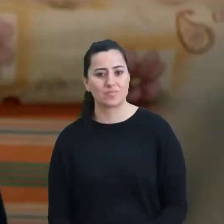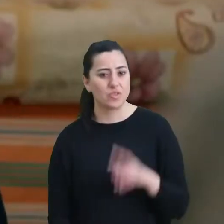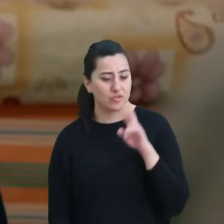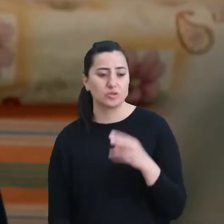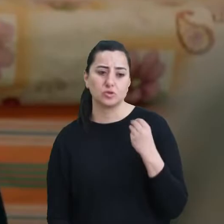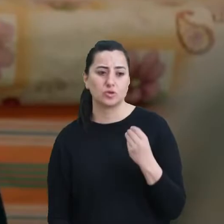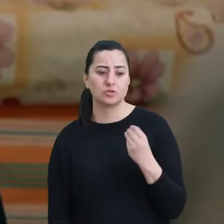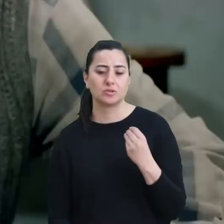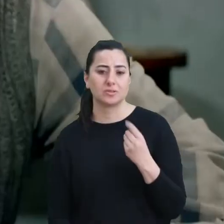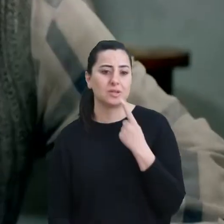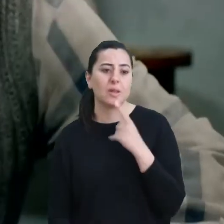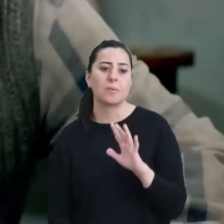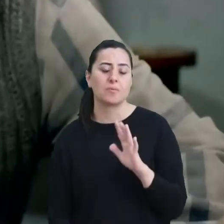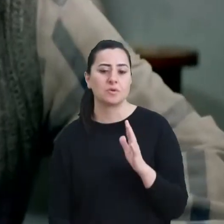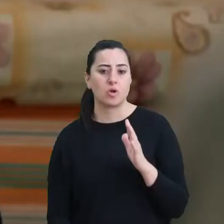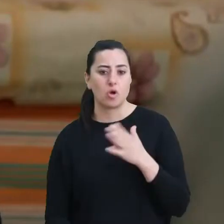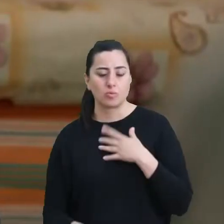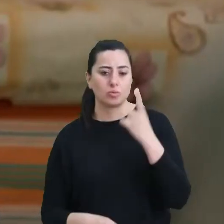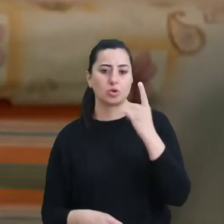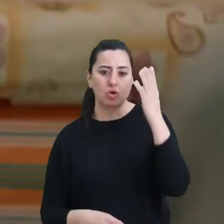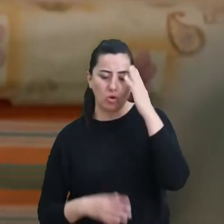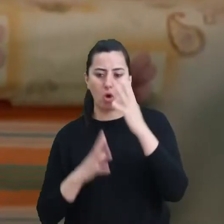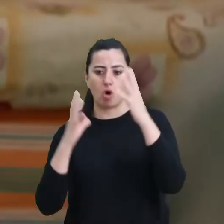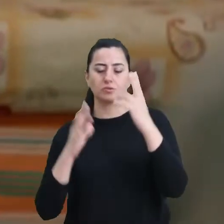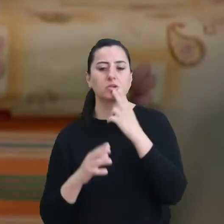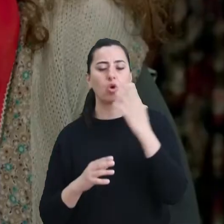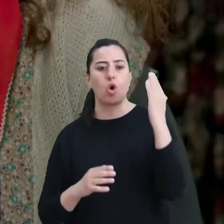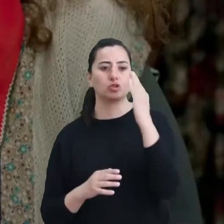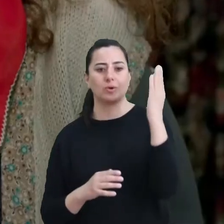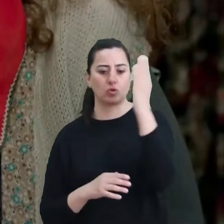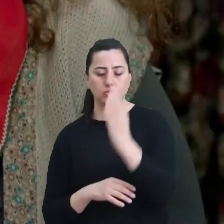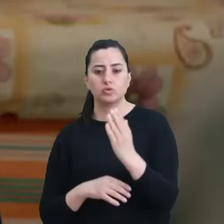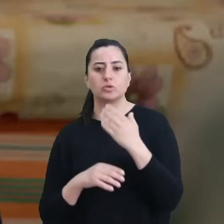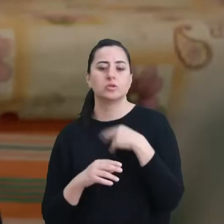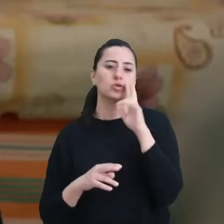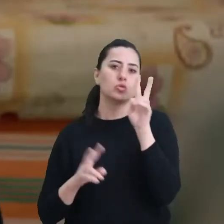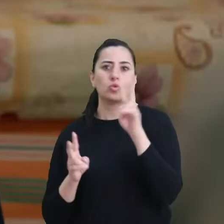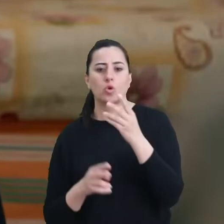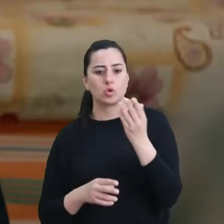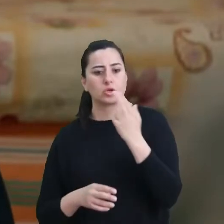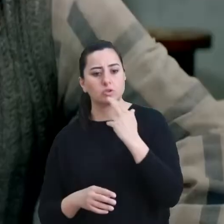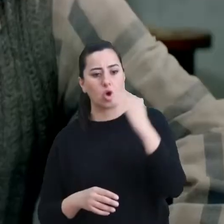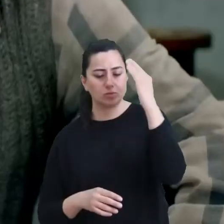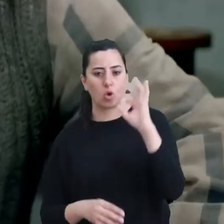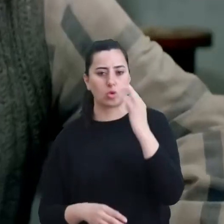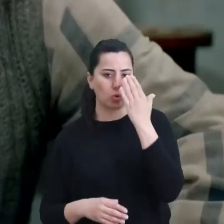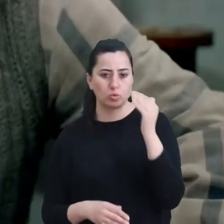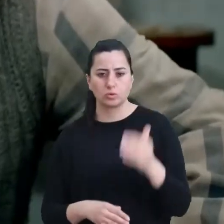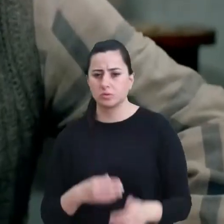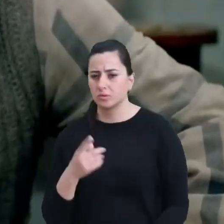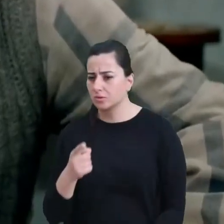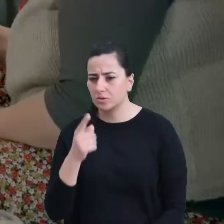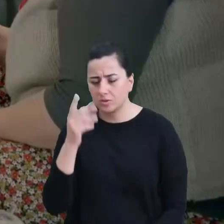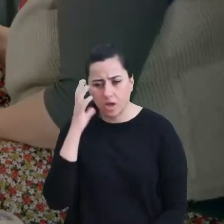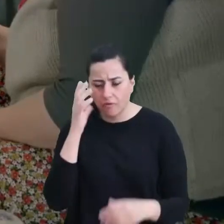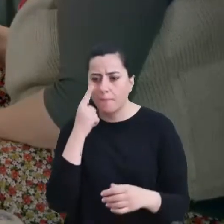Vallahi çok güzel diyemiyorum yani. Önüme bir koca kafa oturdu, tahtayı göremiyorum. Koca kız gelmiş, ortaokul okuyor. Koca kızın kafasına